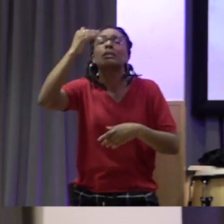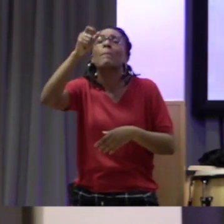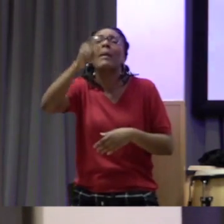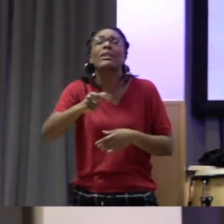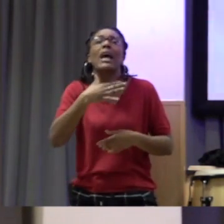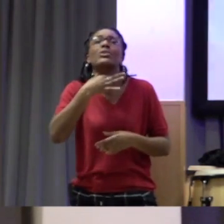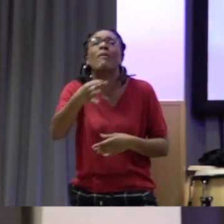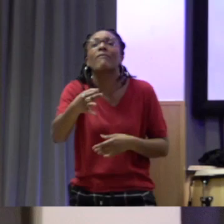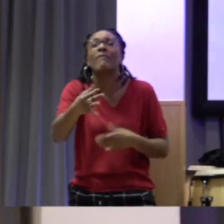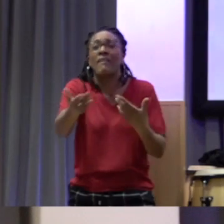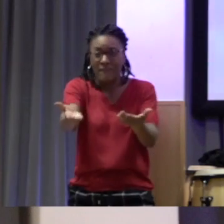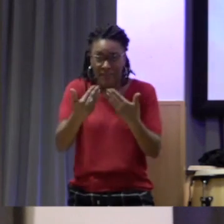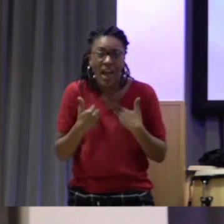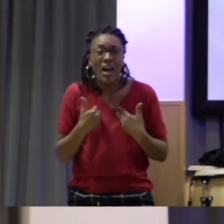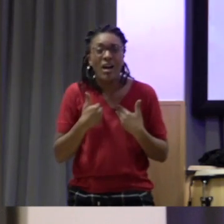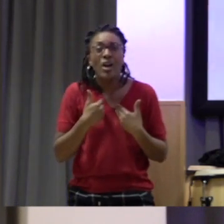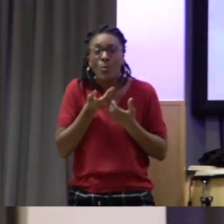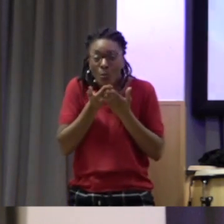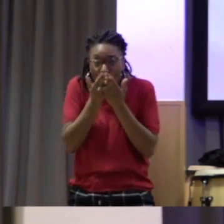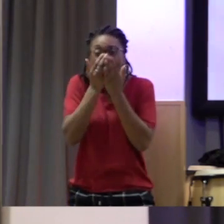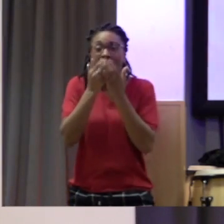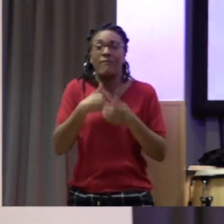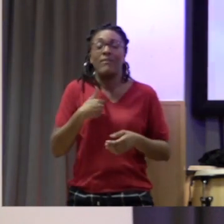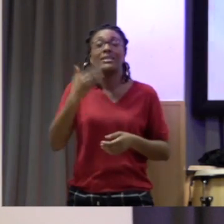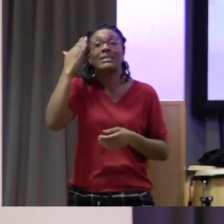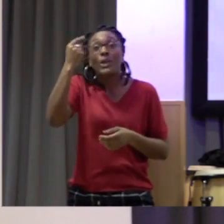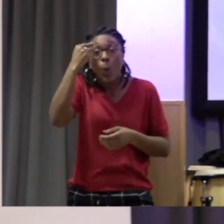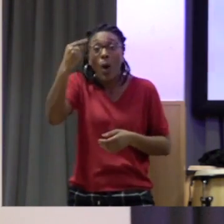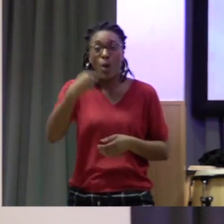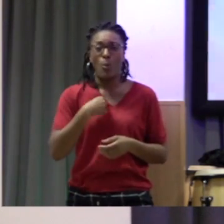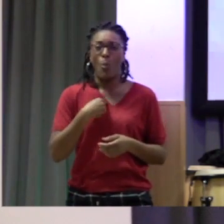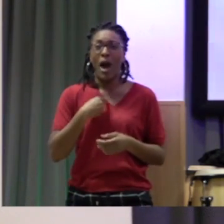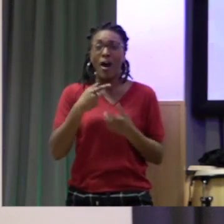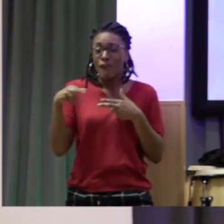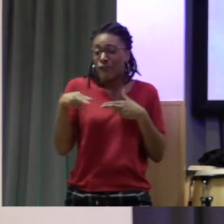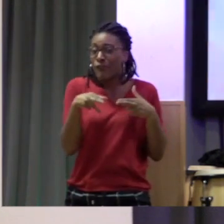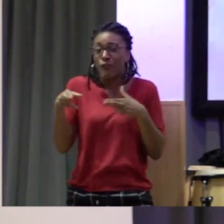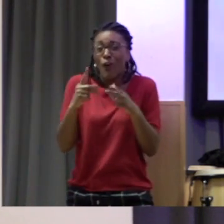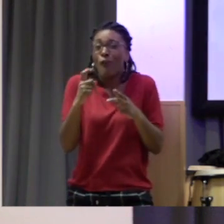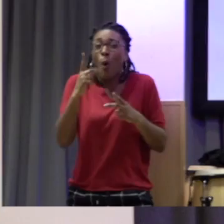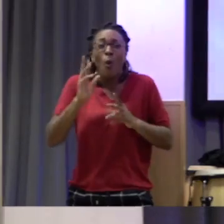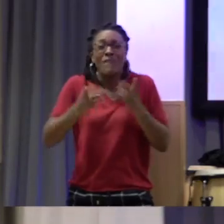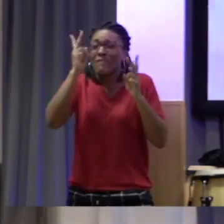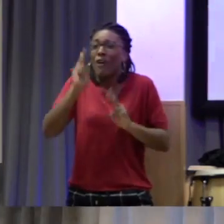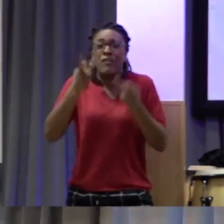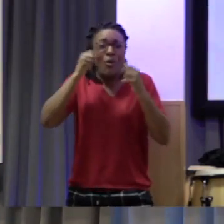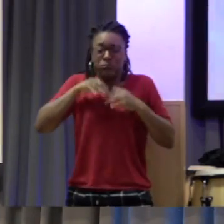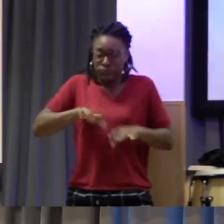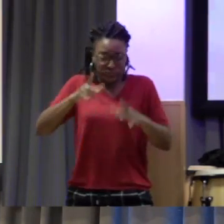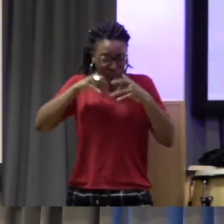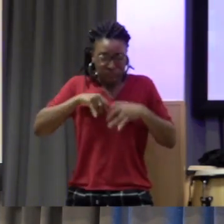vienne à moi et qu'il boive. Celui qui croit en moi, des fleuves d'eau vive couleront de son sein, comme dit l'Écriture. »